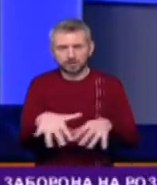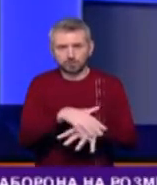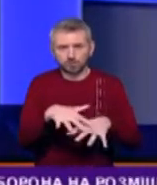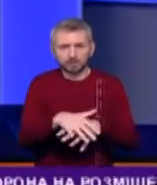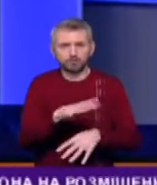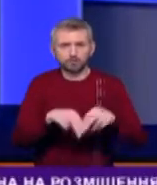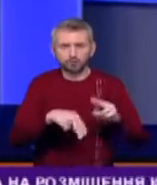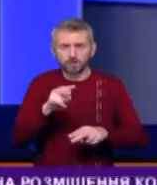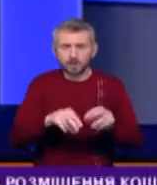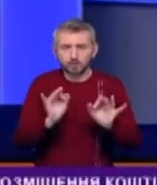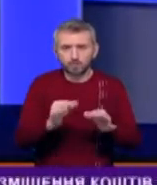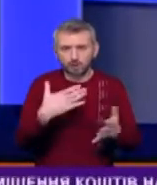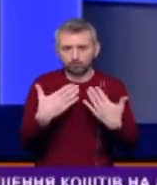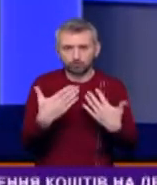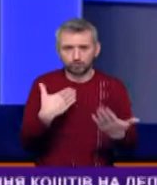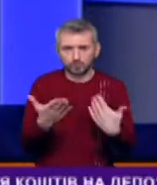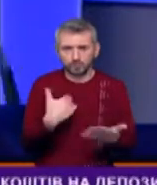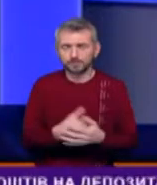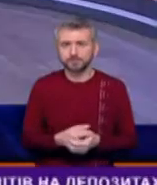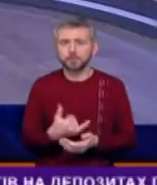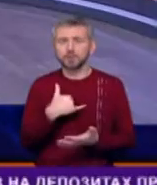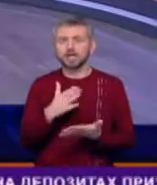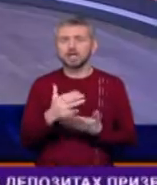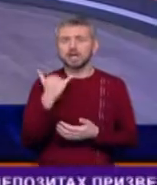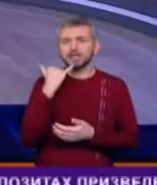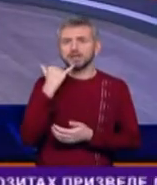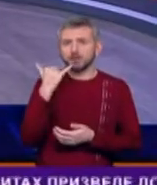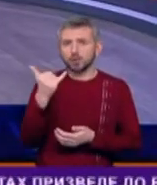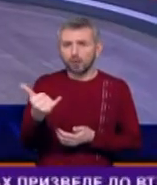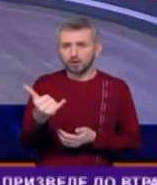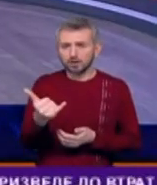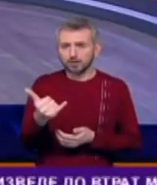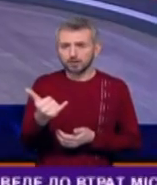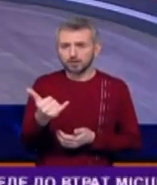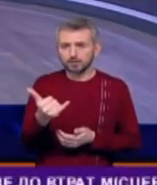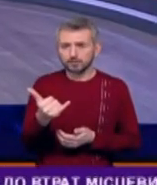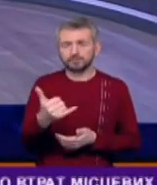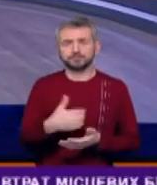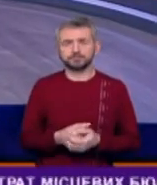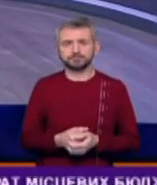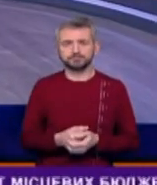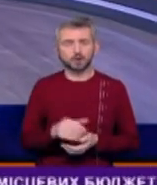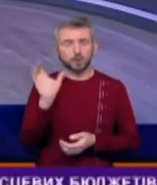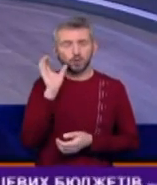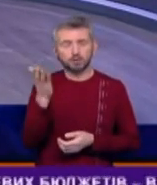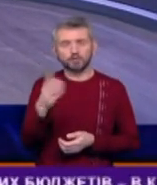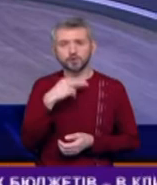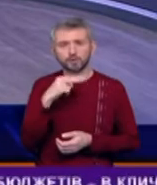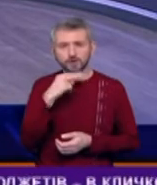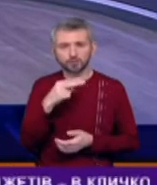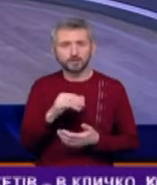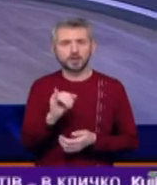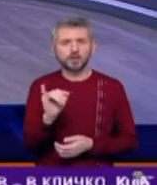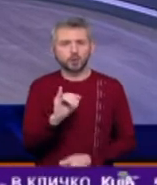і будувати нормальні стосунки. У нас є телефонний дзвінок. Нічого не додасиш тут. Алло, слухаємо вас уважно. Алло.